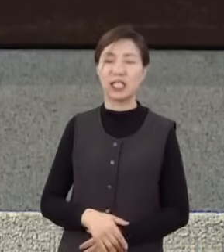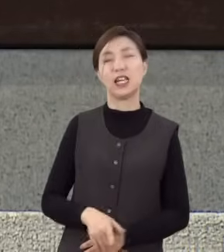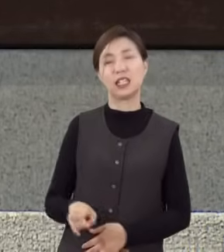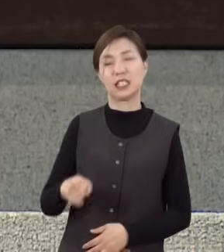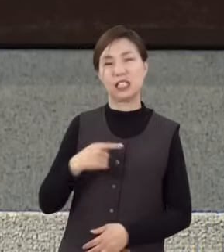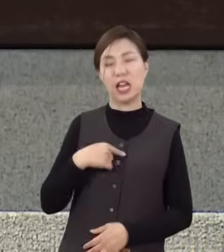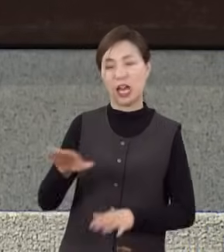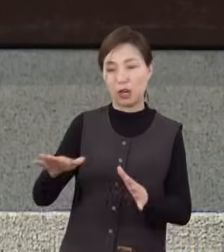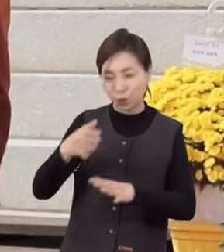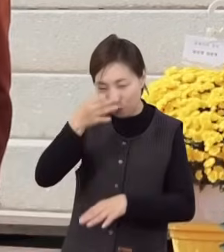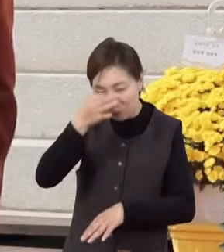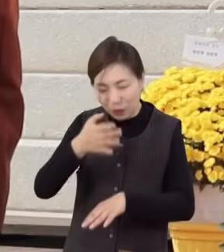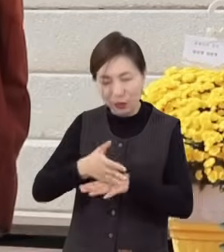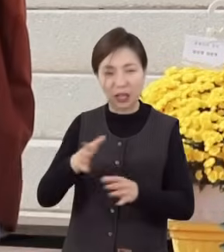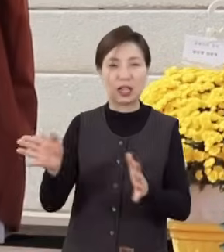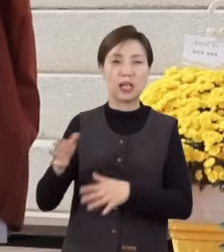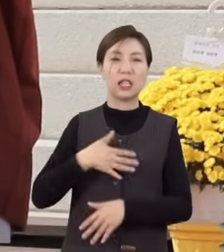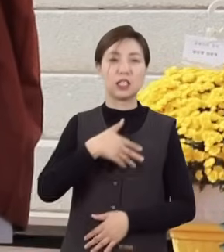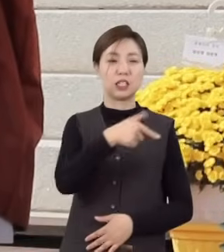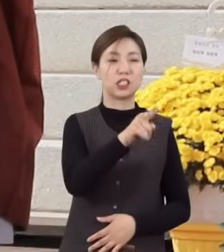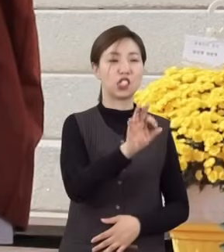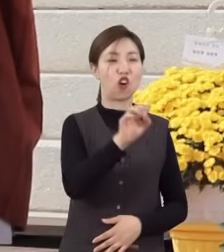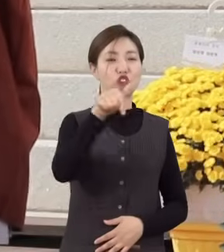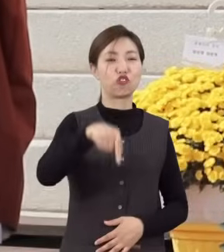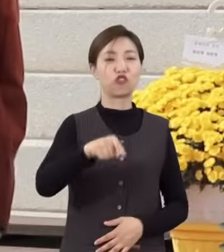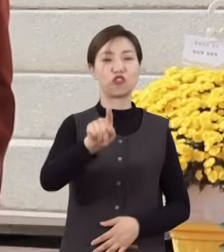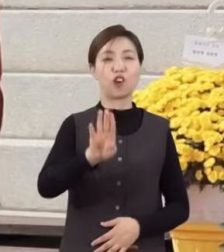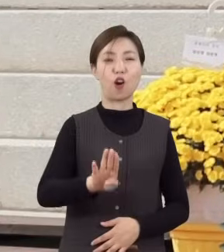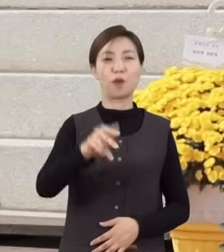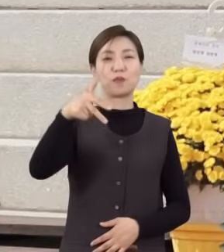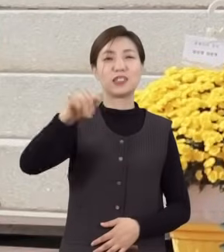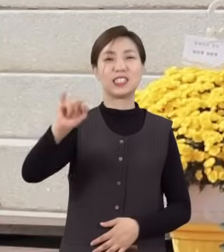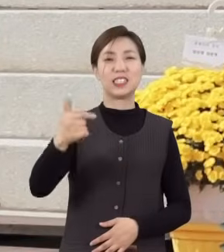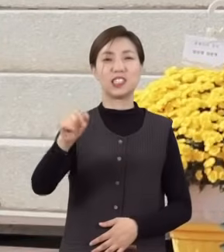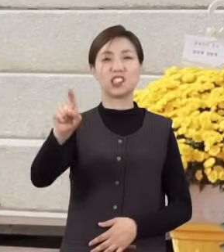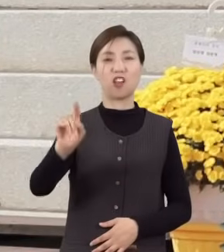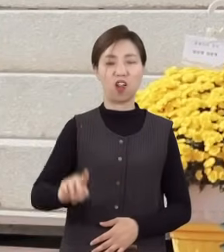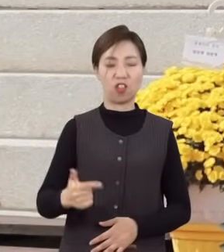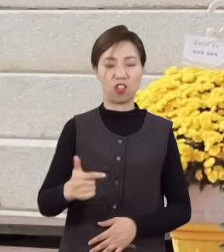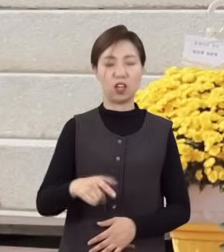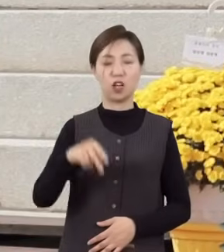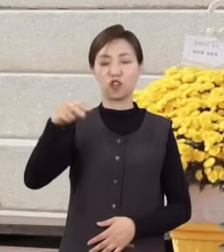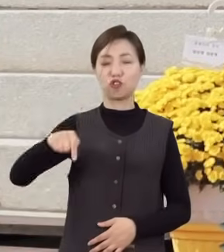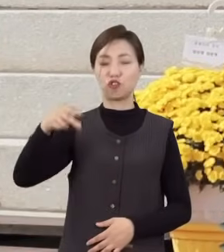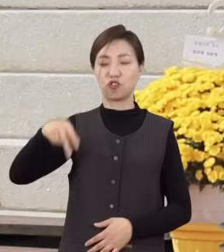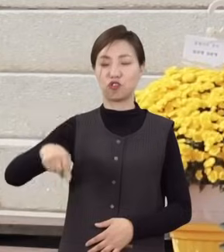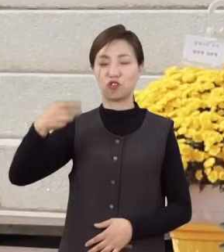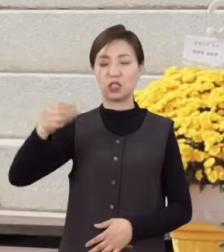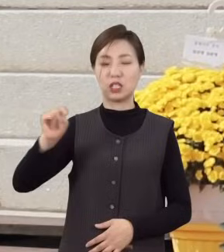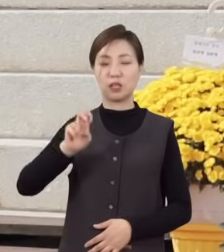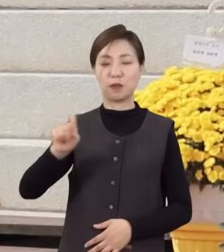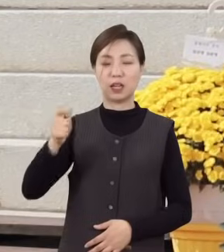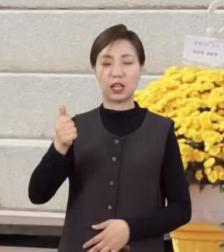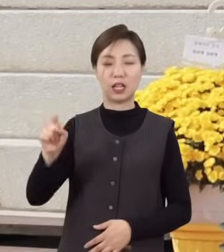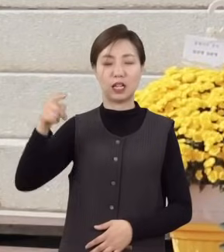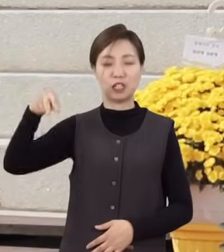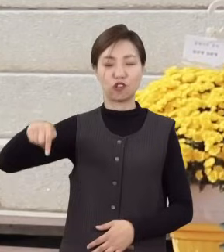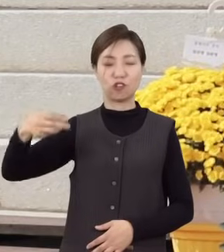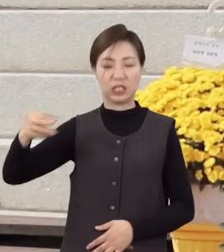사람으로 태어난다는 거예요. 그렇게 사람으로 태어난 뒤에 500생 동안 사람 몸을 받는데, 몇 생